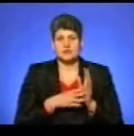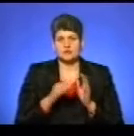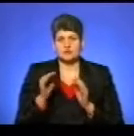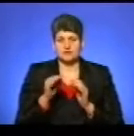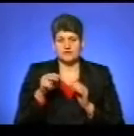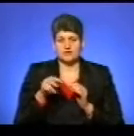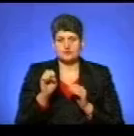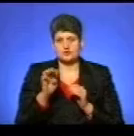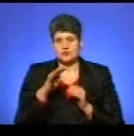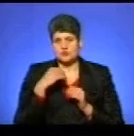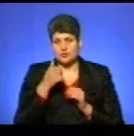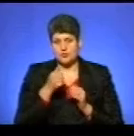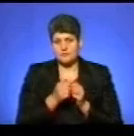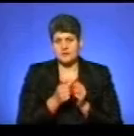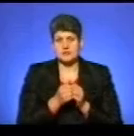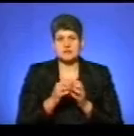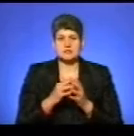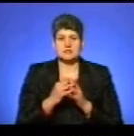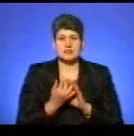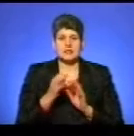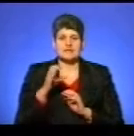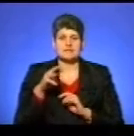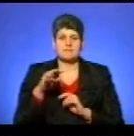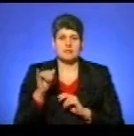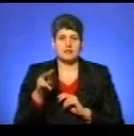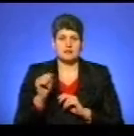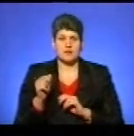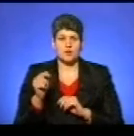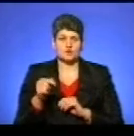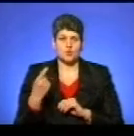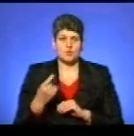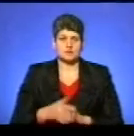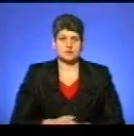жовтня 2014 року поблизу села Сміла Луганської області.